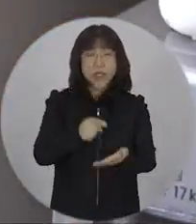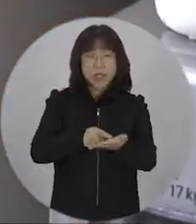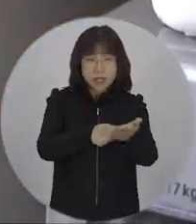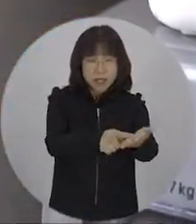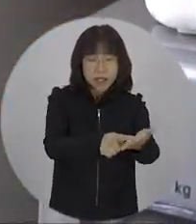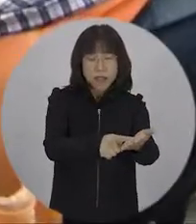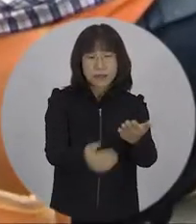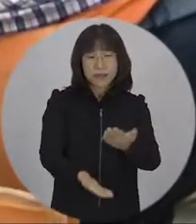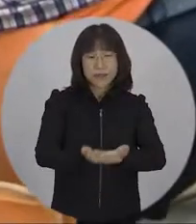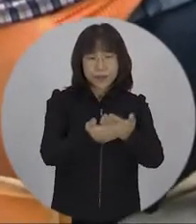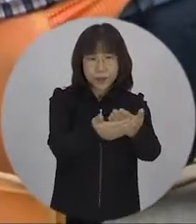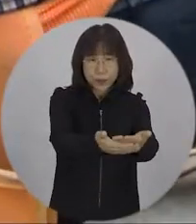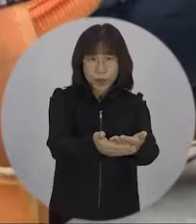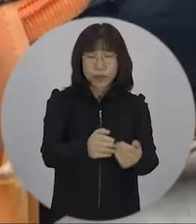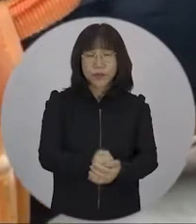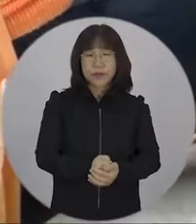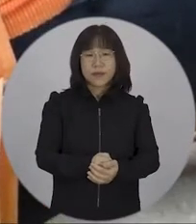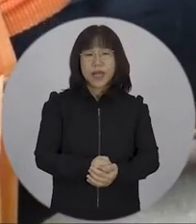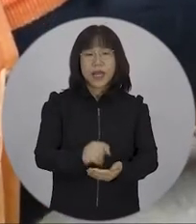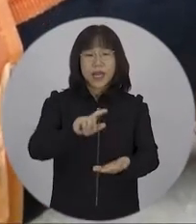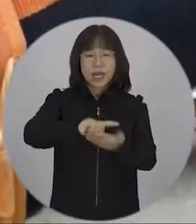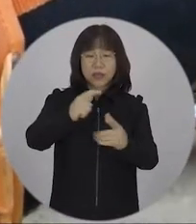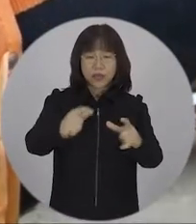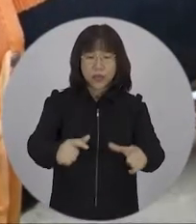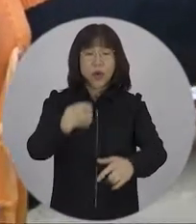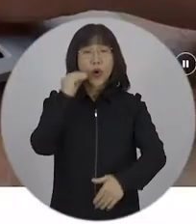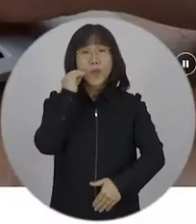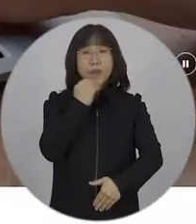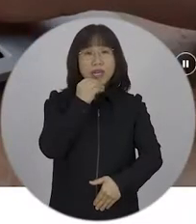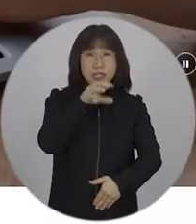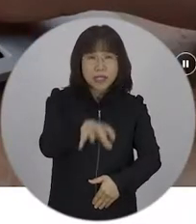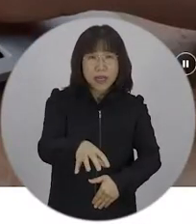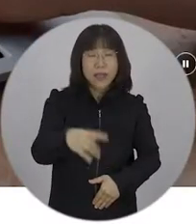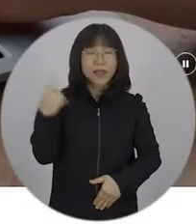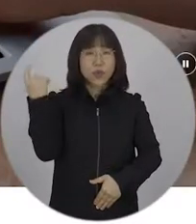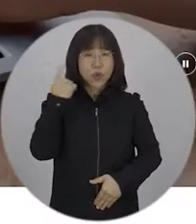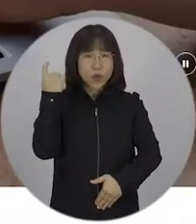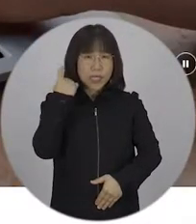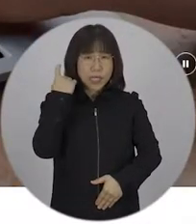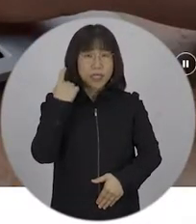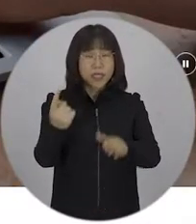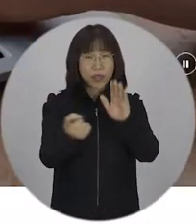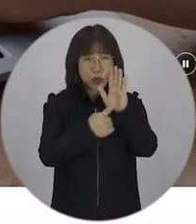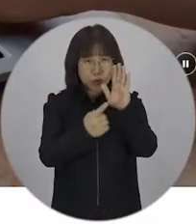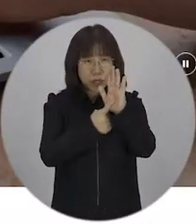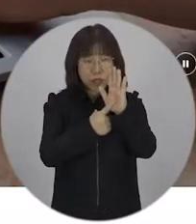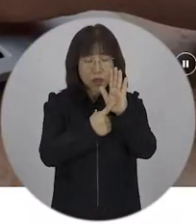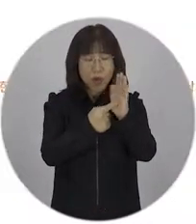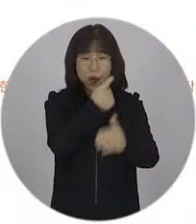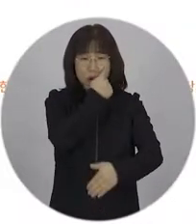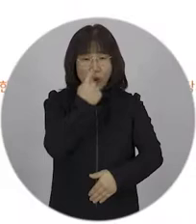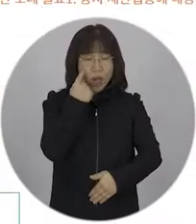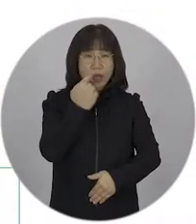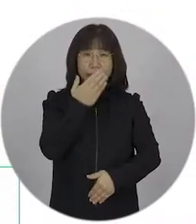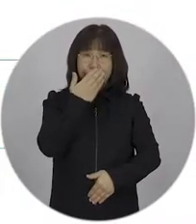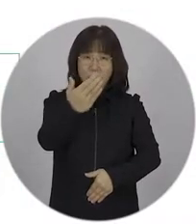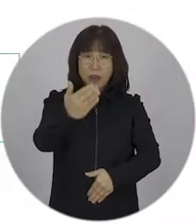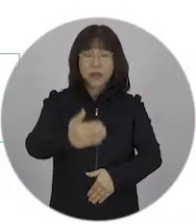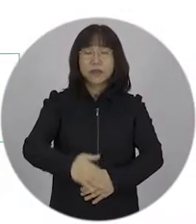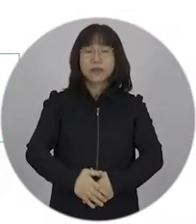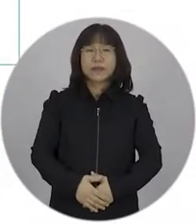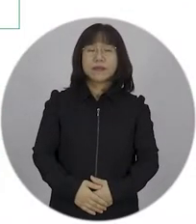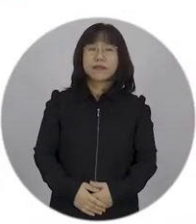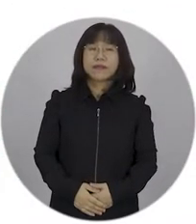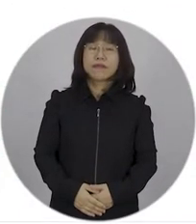서류를 제출하면 됩니다. 기타 자세한 사항은 강서구청 누리집, 소식광장, 공지 새소식에서 확인할 수 있습니다.